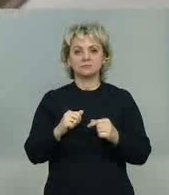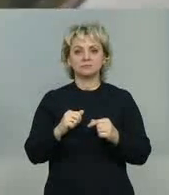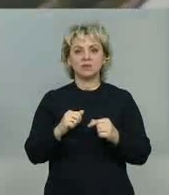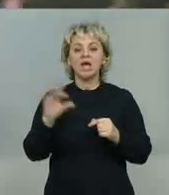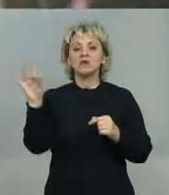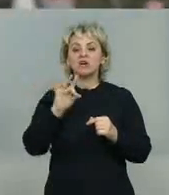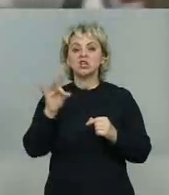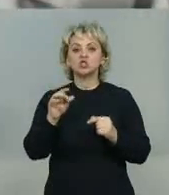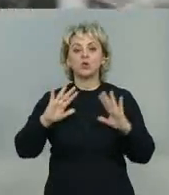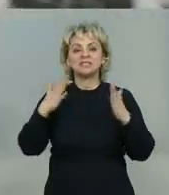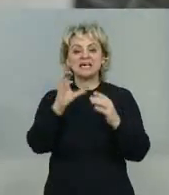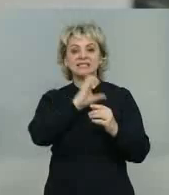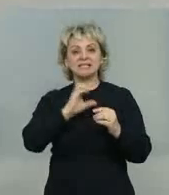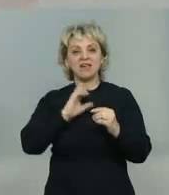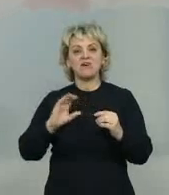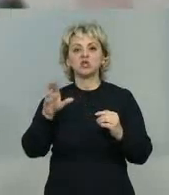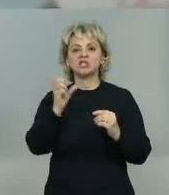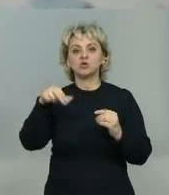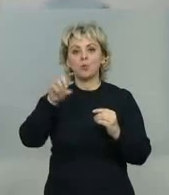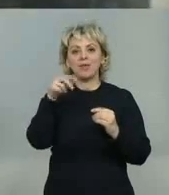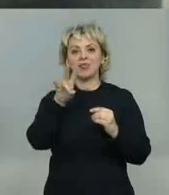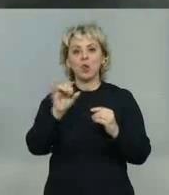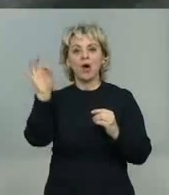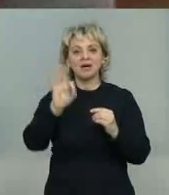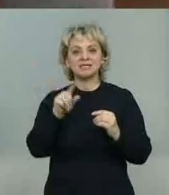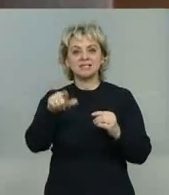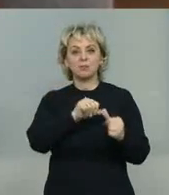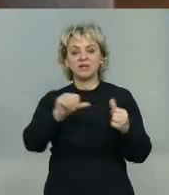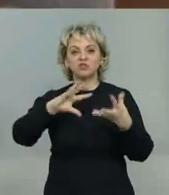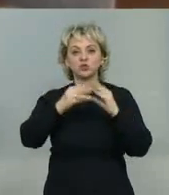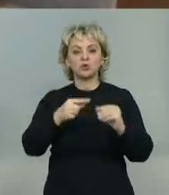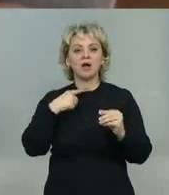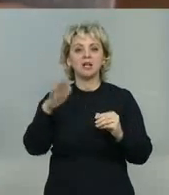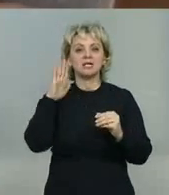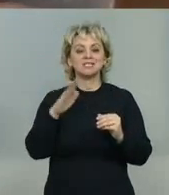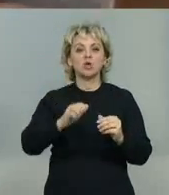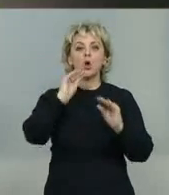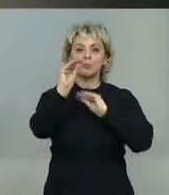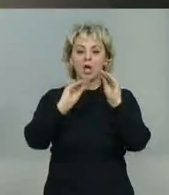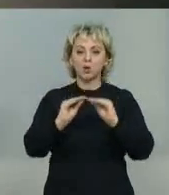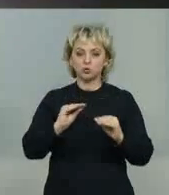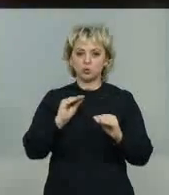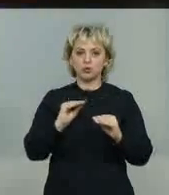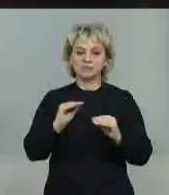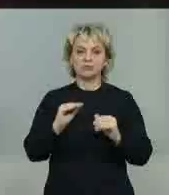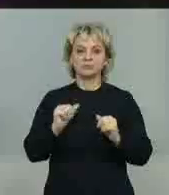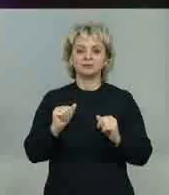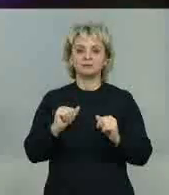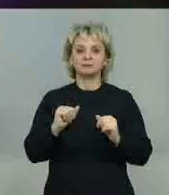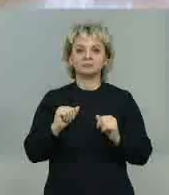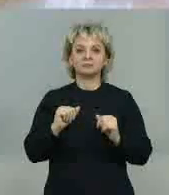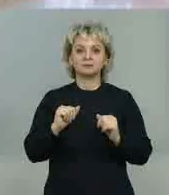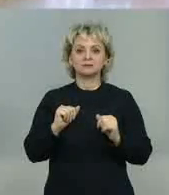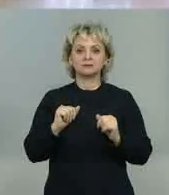В Ростове сквер Северный, парки Сабино и Осенний. Подведены итоги голосования по благоустройству.